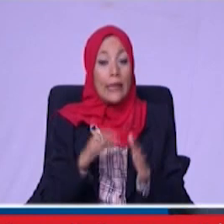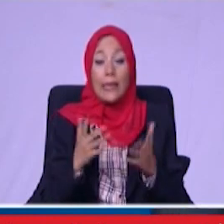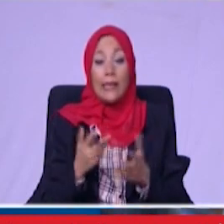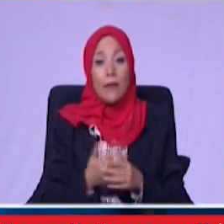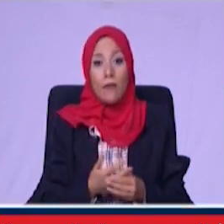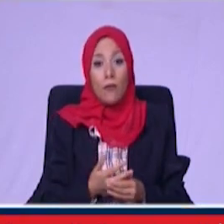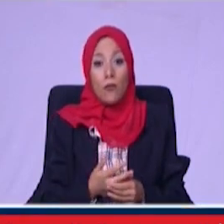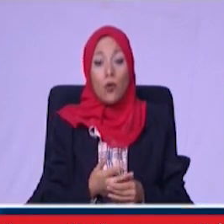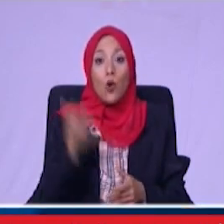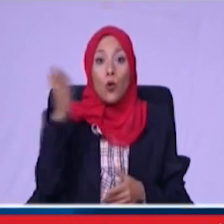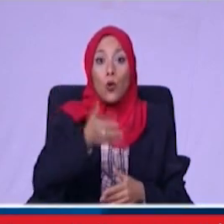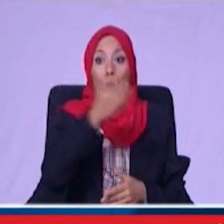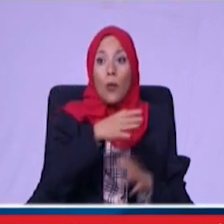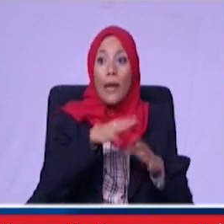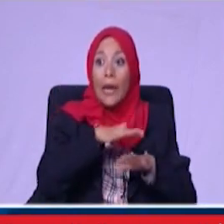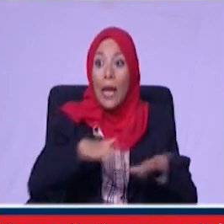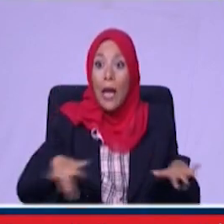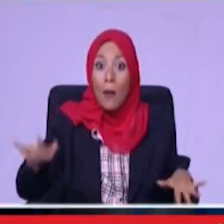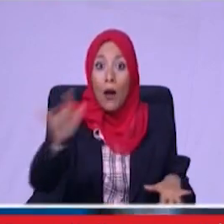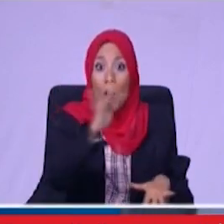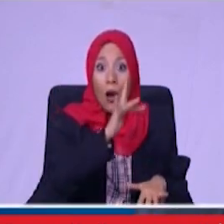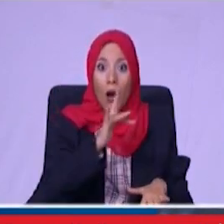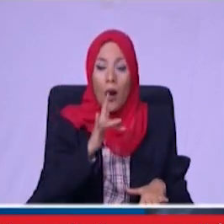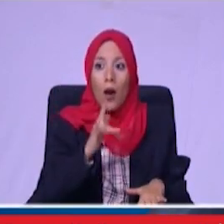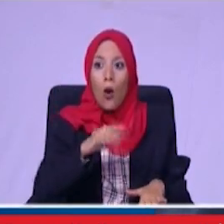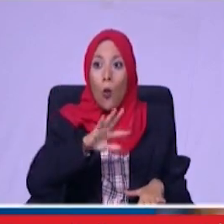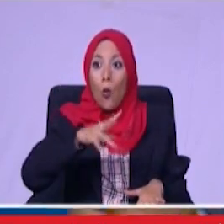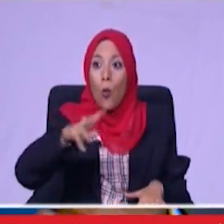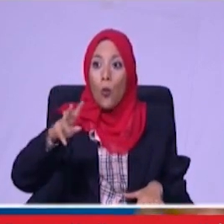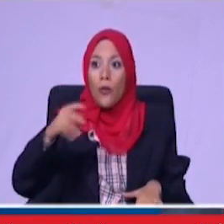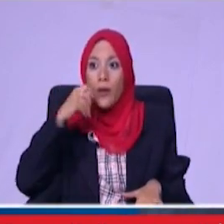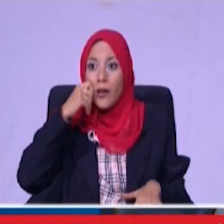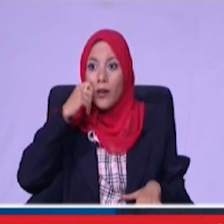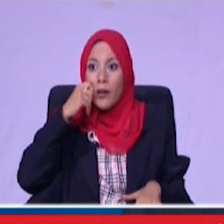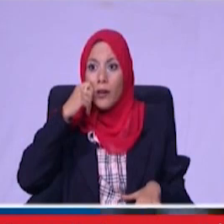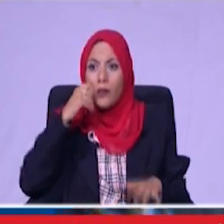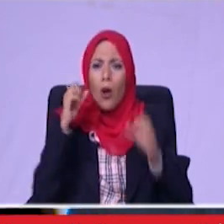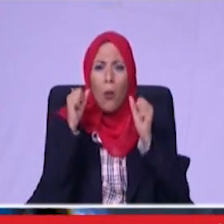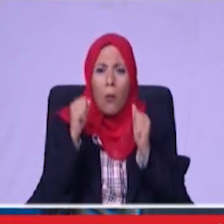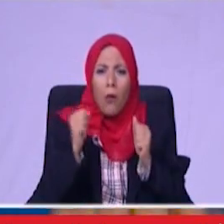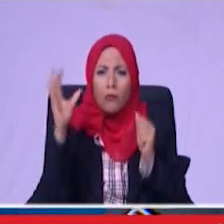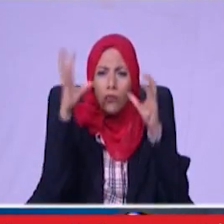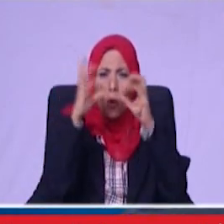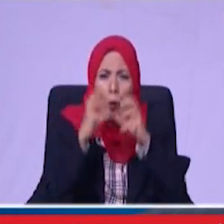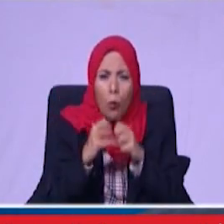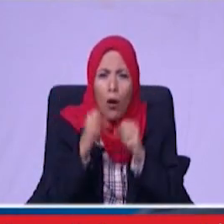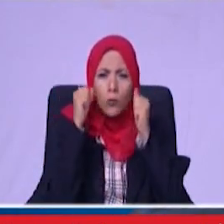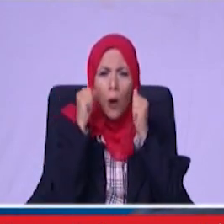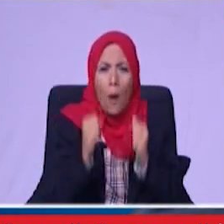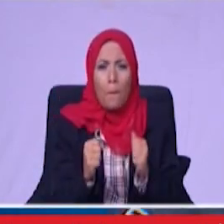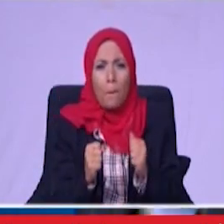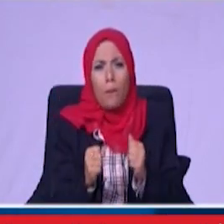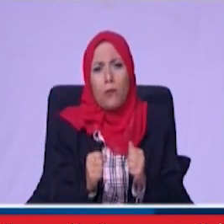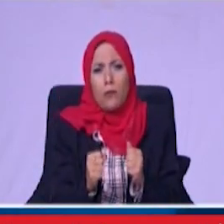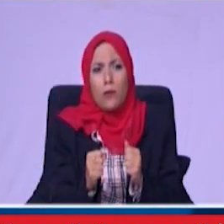يوم القيامه احوال وتارات يعني احوال تلاقي فيه ضلمه جامده جدا